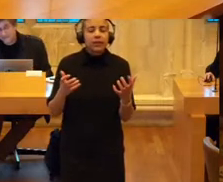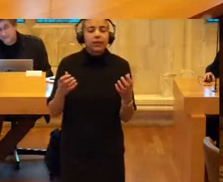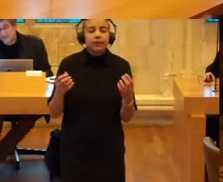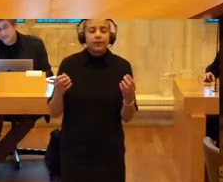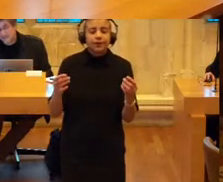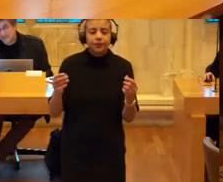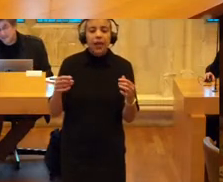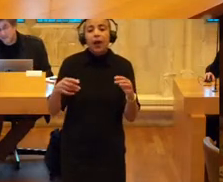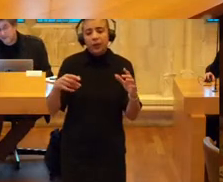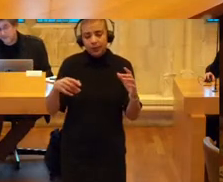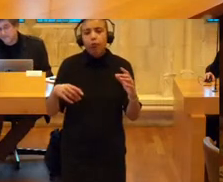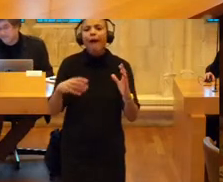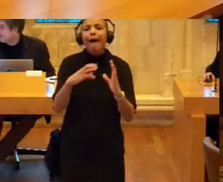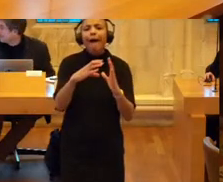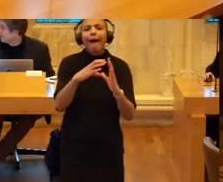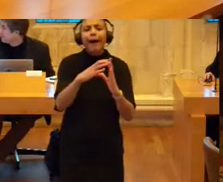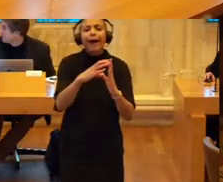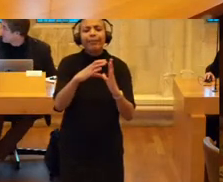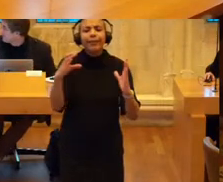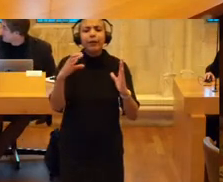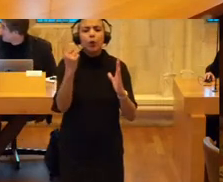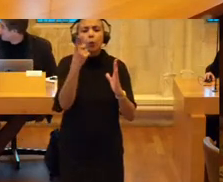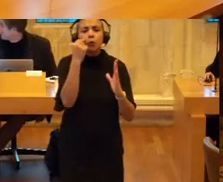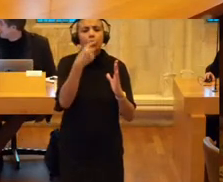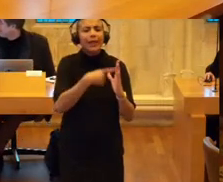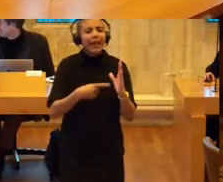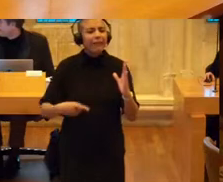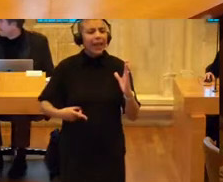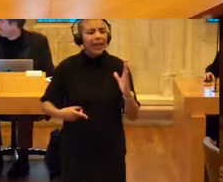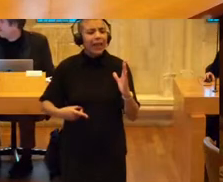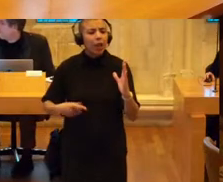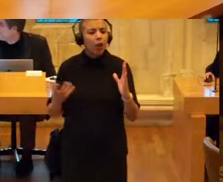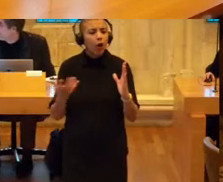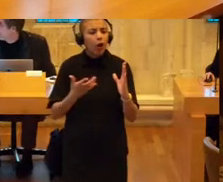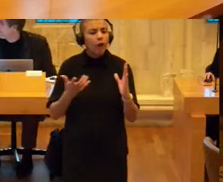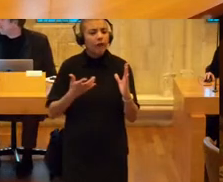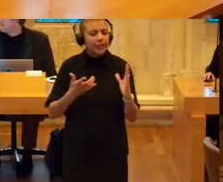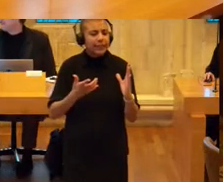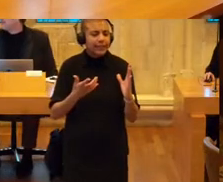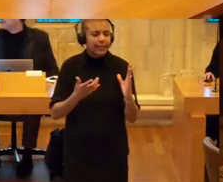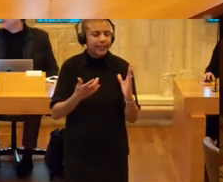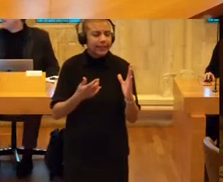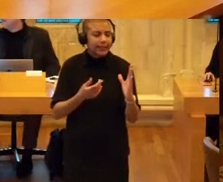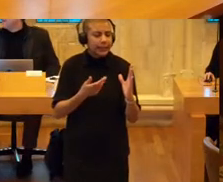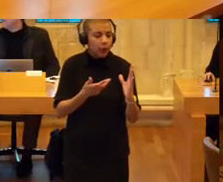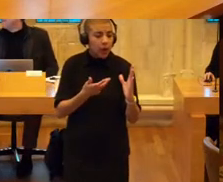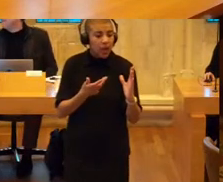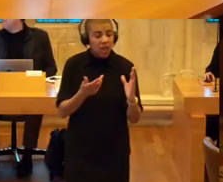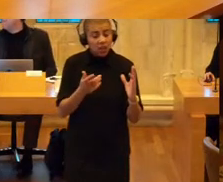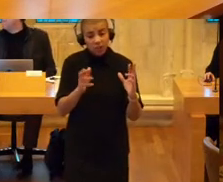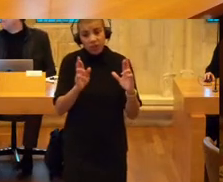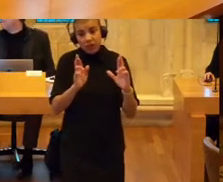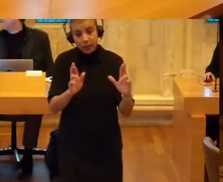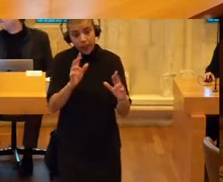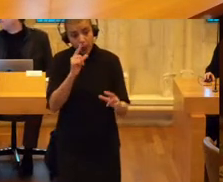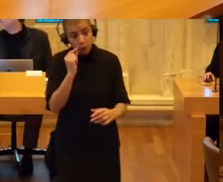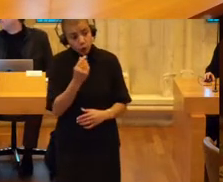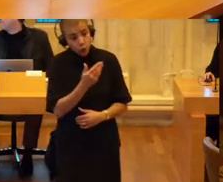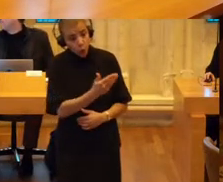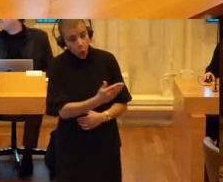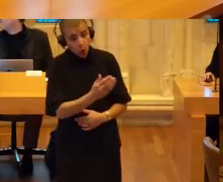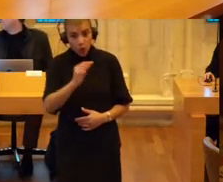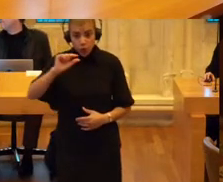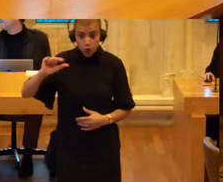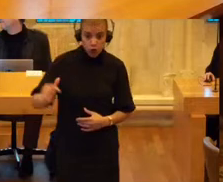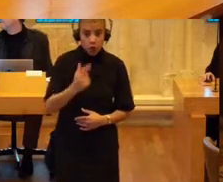l'article de M. Déterville en disant... en souhaitant que M. Déterville renonce à son projet d'un second EHPAD. Un